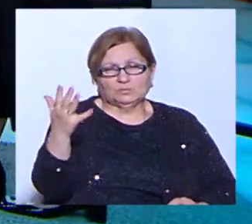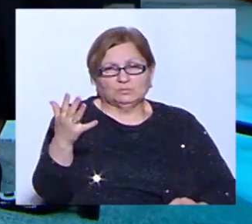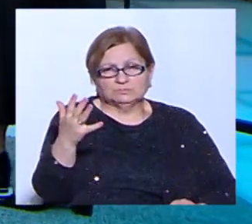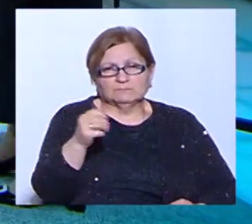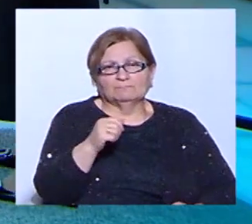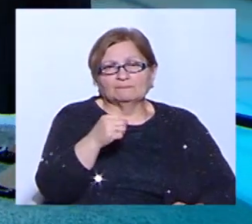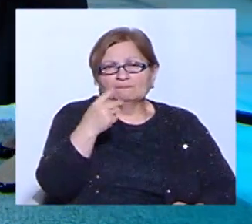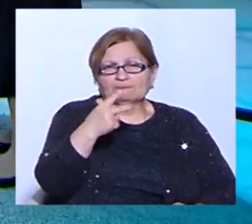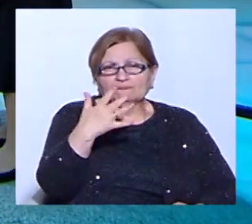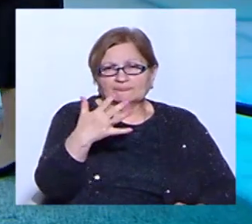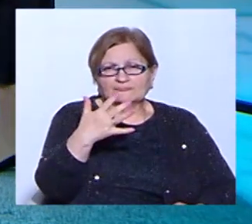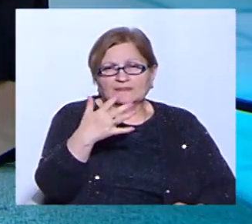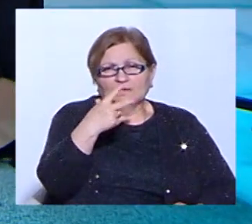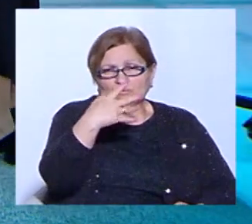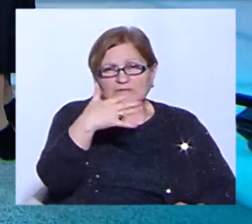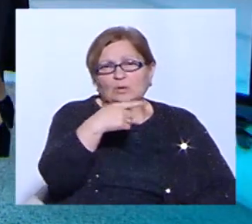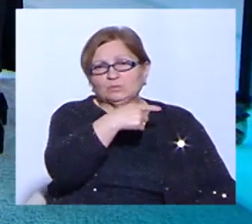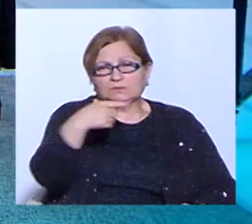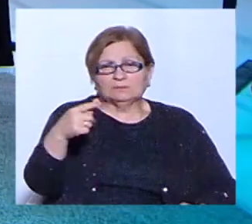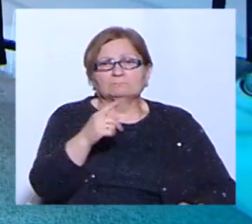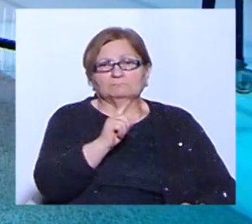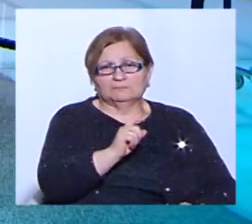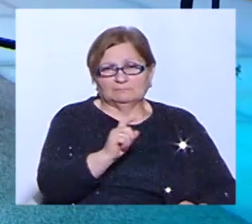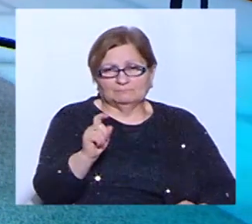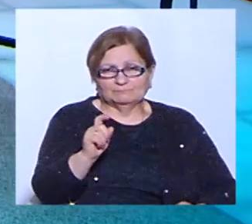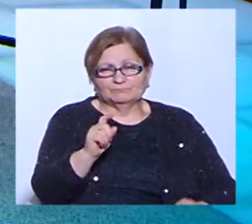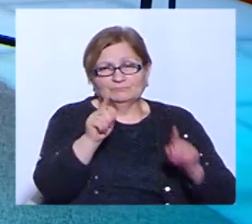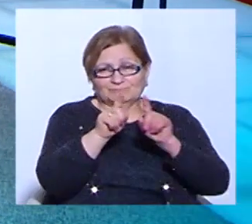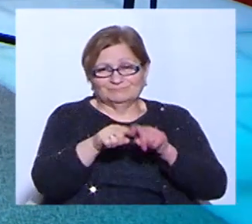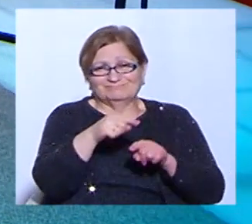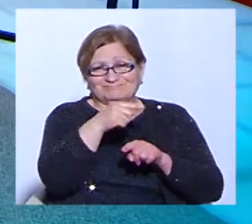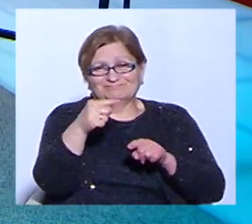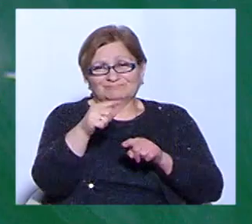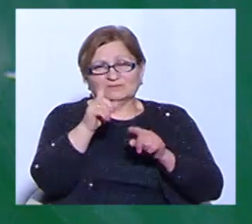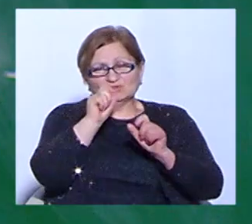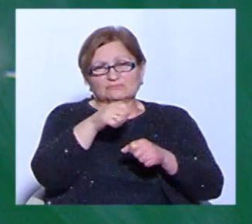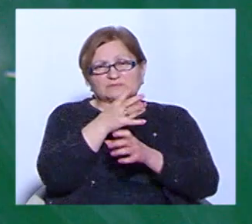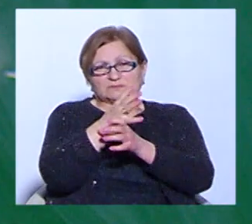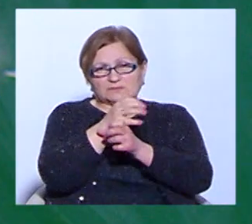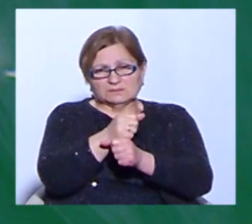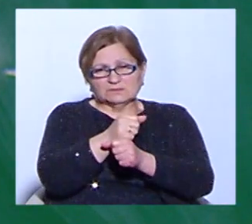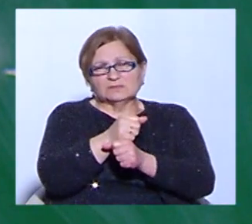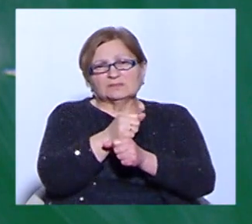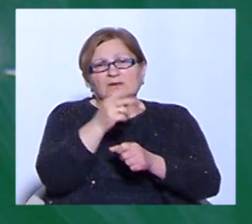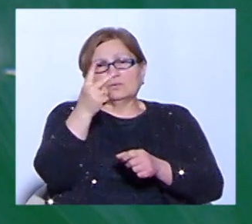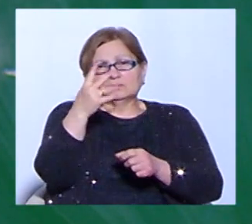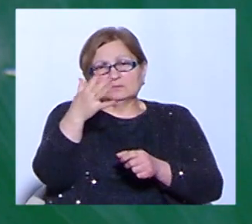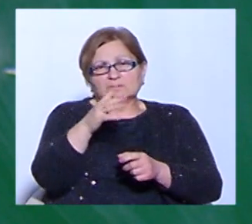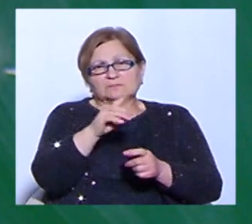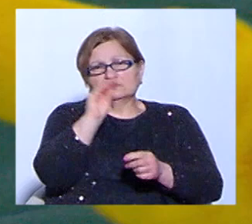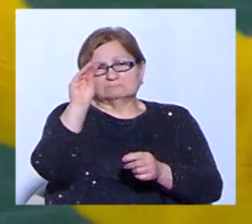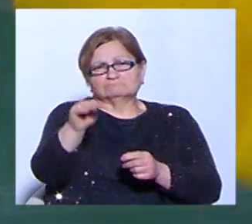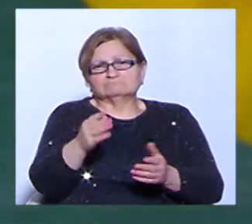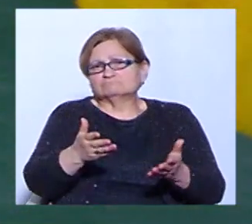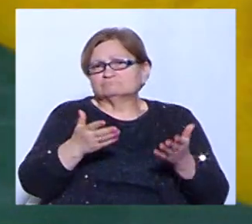25% იქნება 25 მეასედი. როგორც წილადი შეგვიძლია შევკვეცოთ 25% და